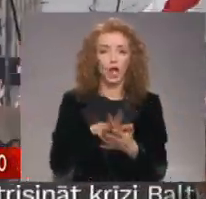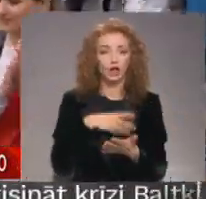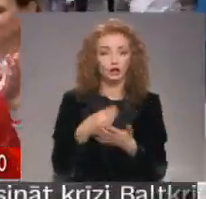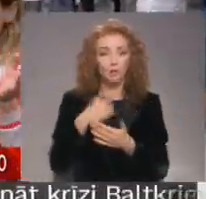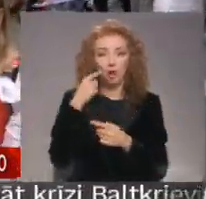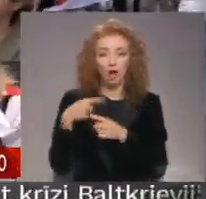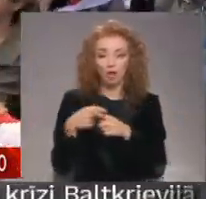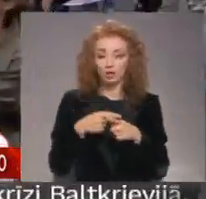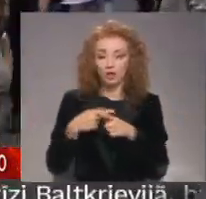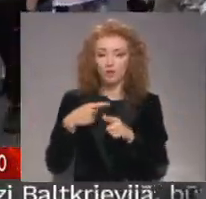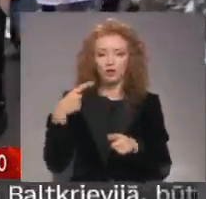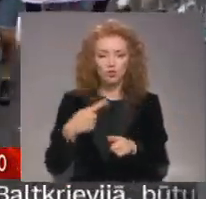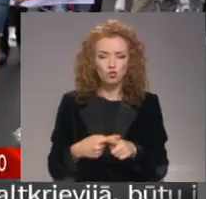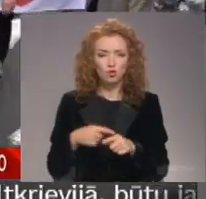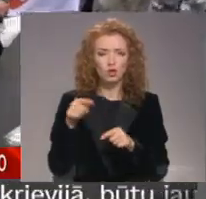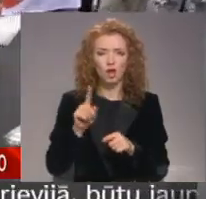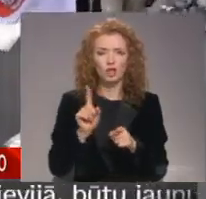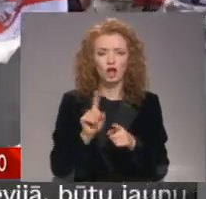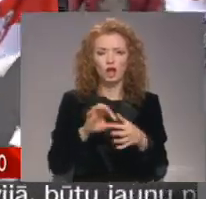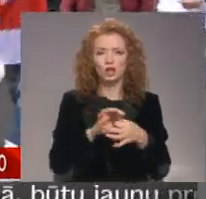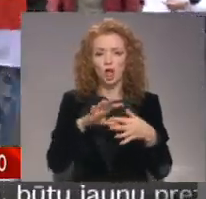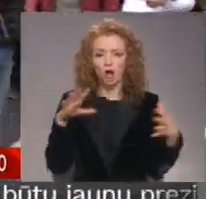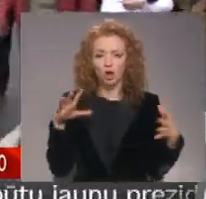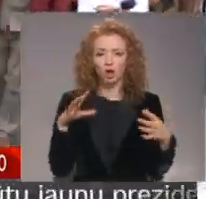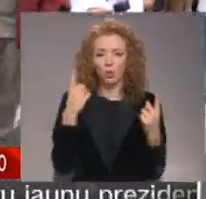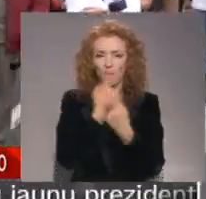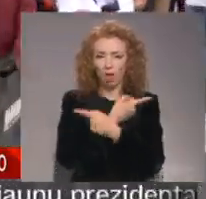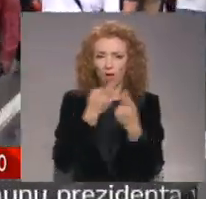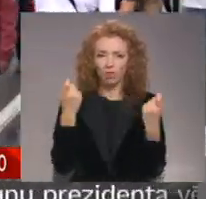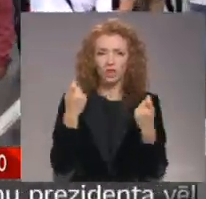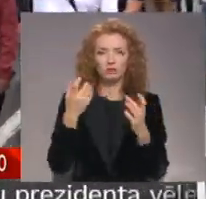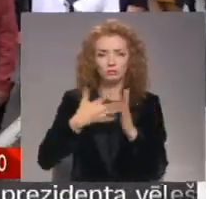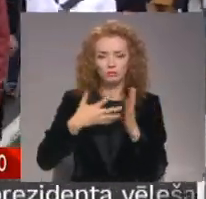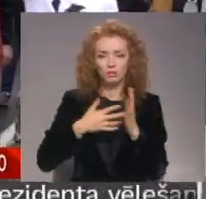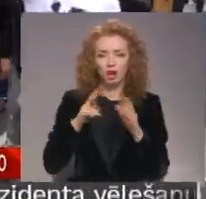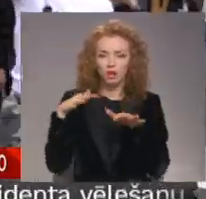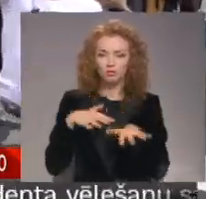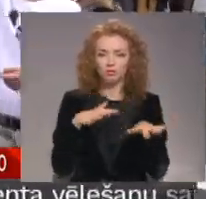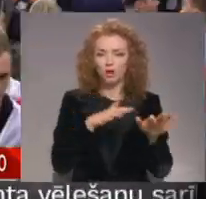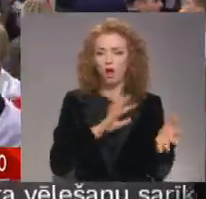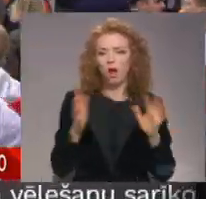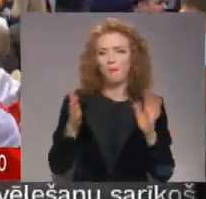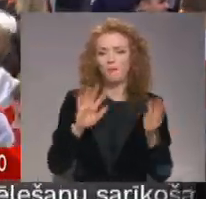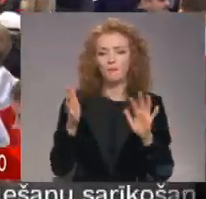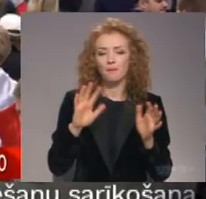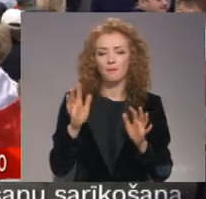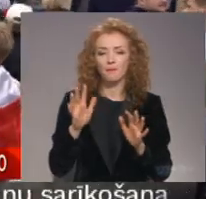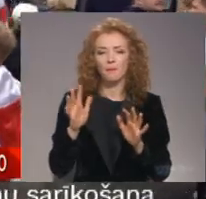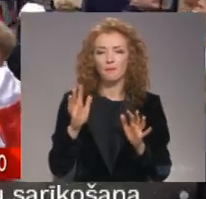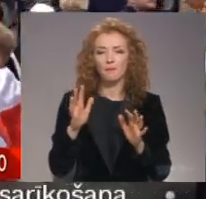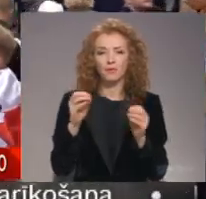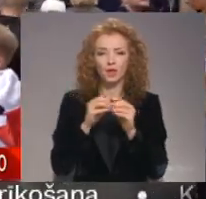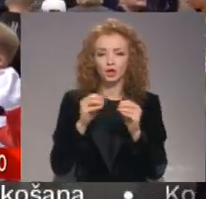dažādām aplēsēm, tiesa gan tās ir neatkarīgo mēdija aplēses, gājiens ir pulcējis vismaz vairāk